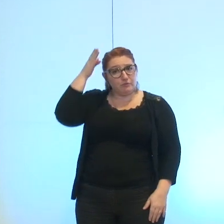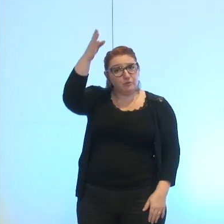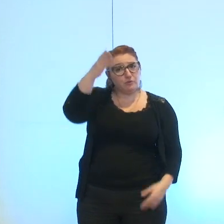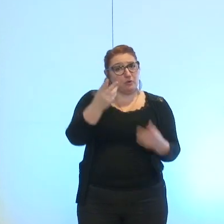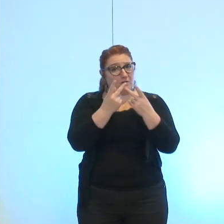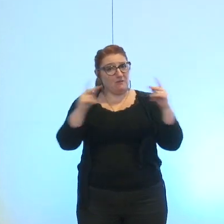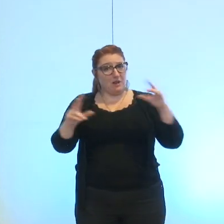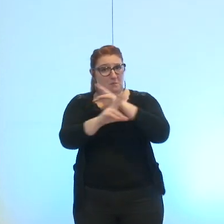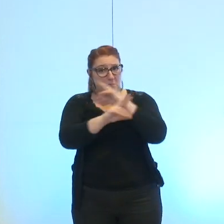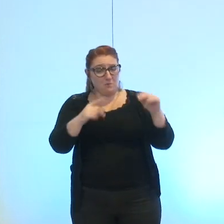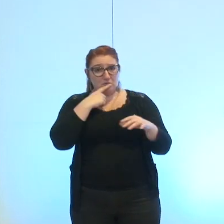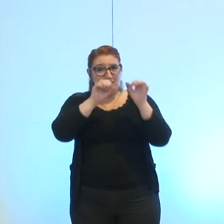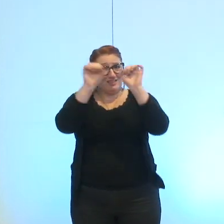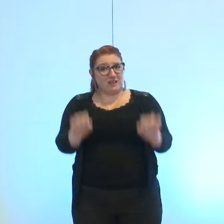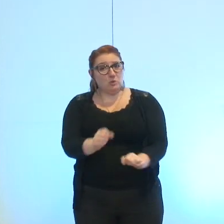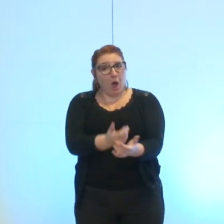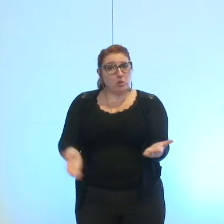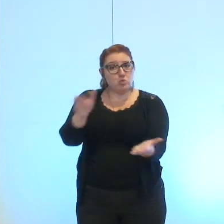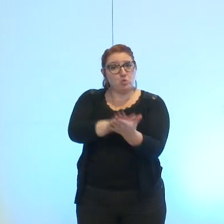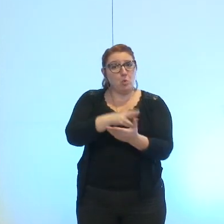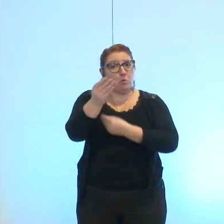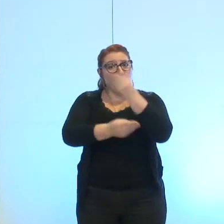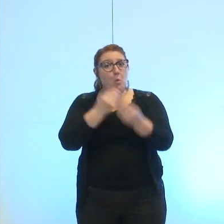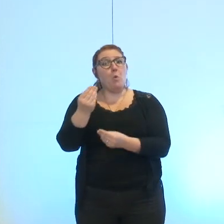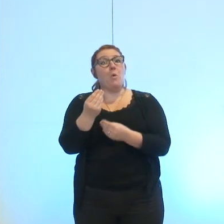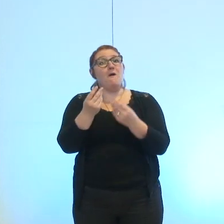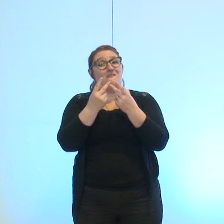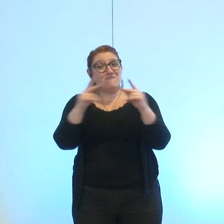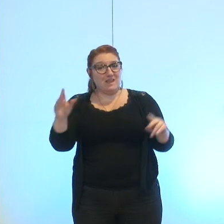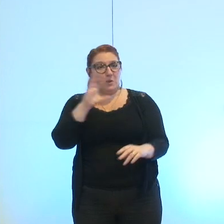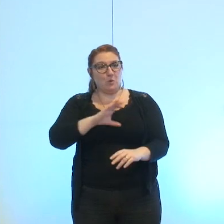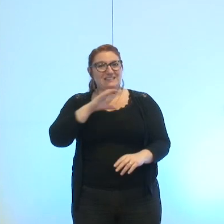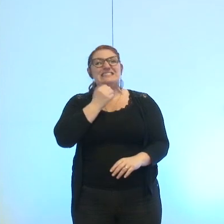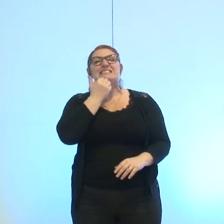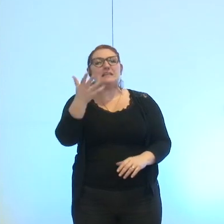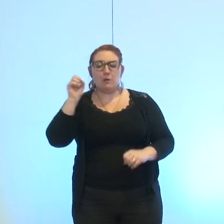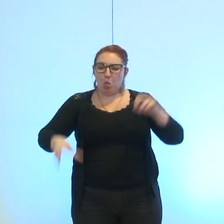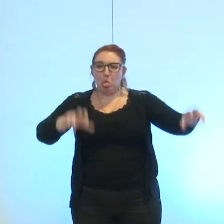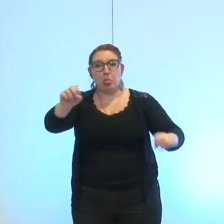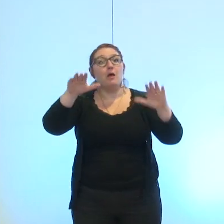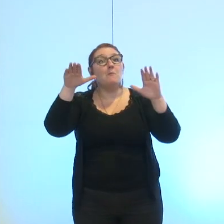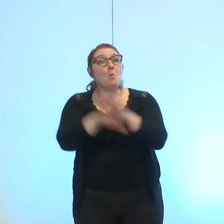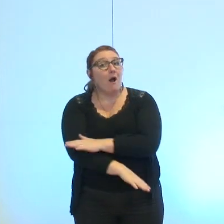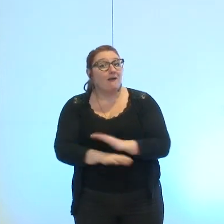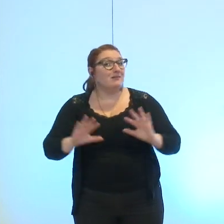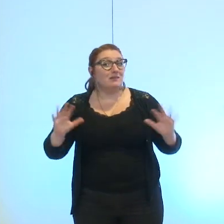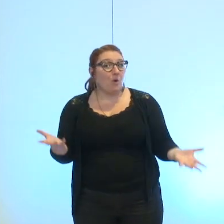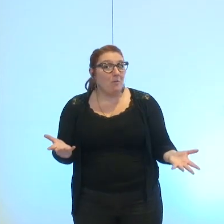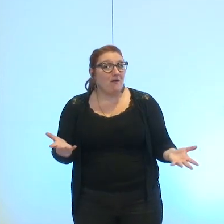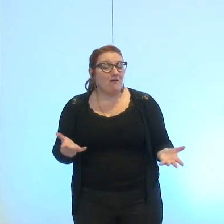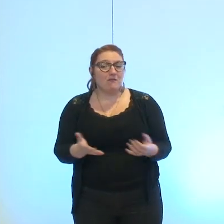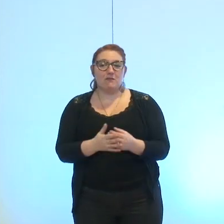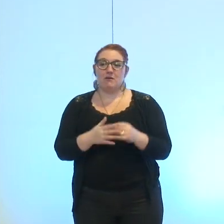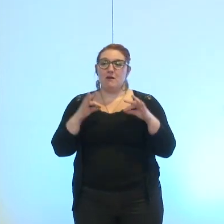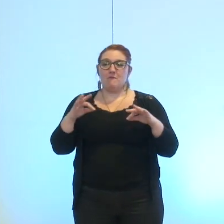l'on nettoie encore plus où c'est une ville qu'on va essayer de salir moins la question de la mobilité